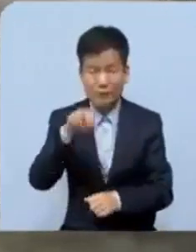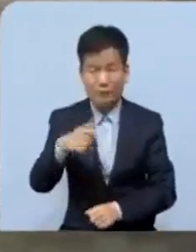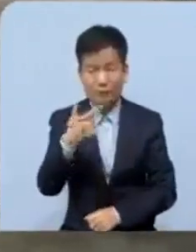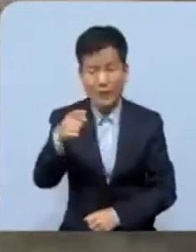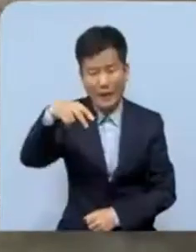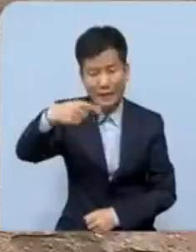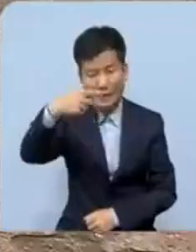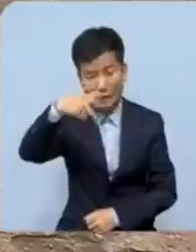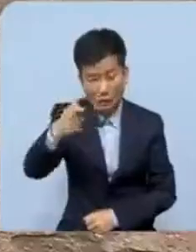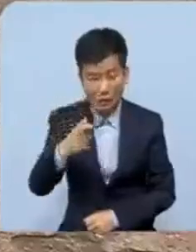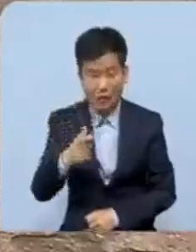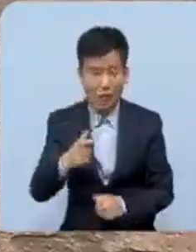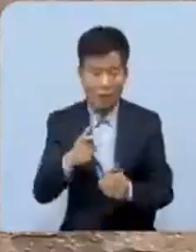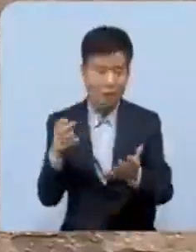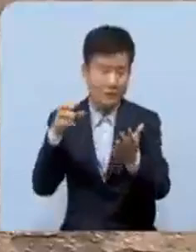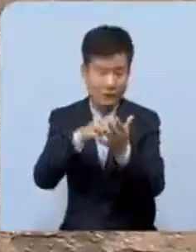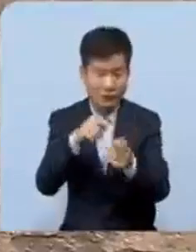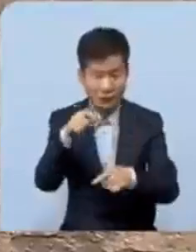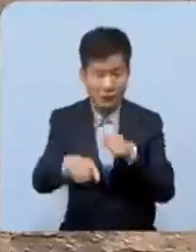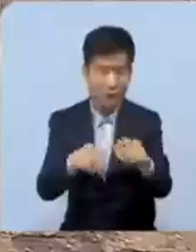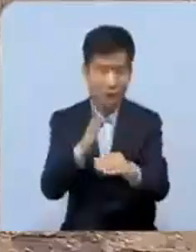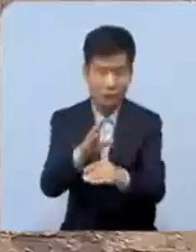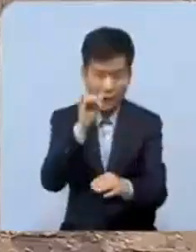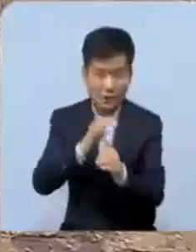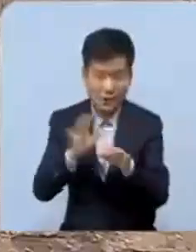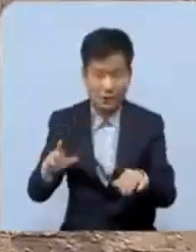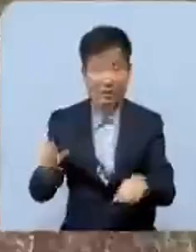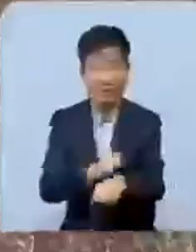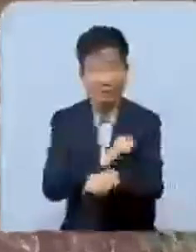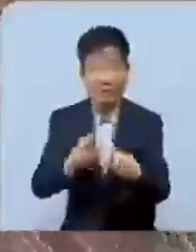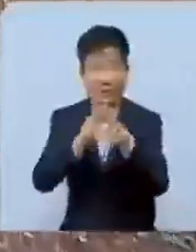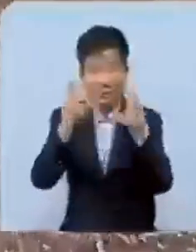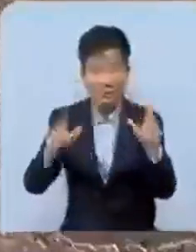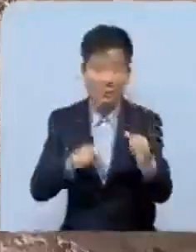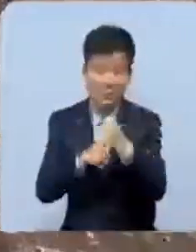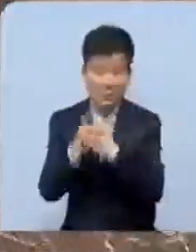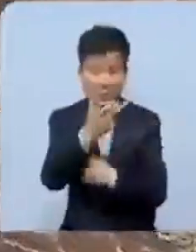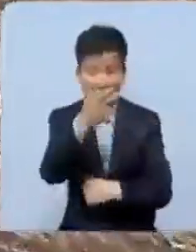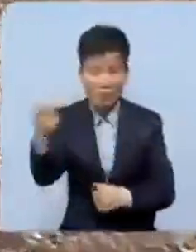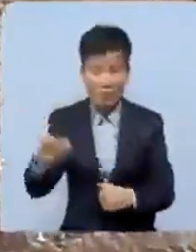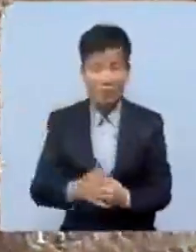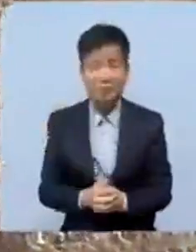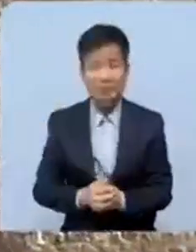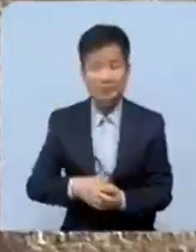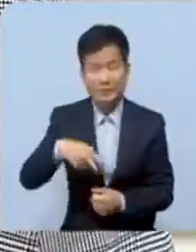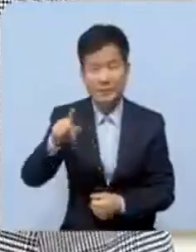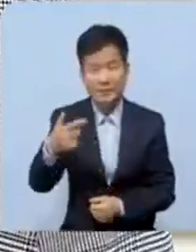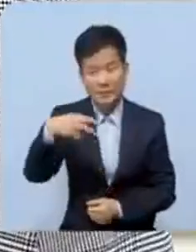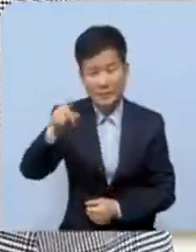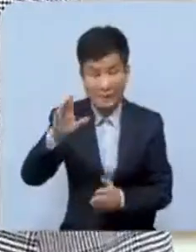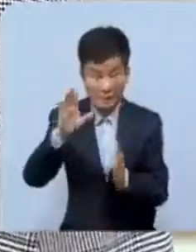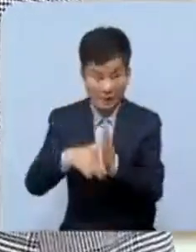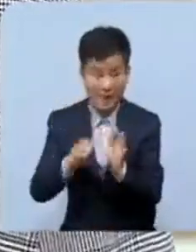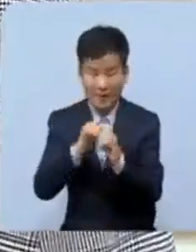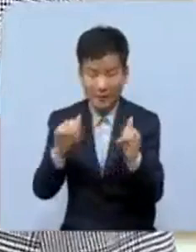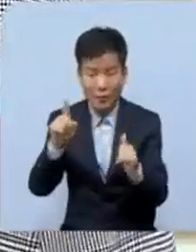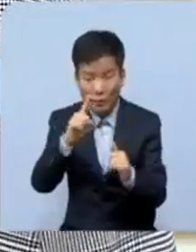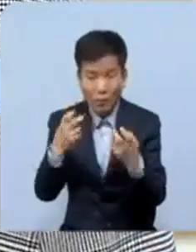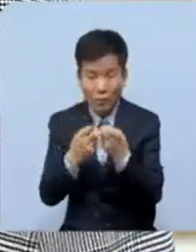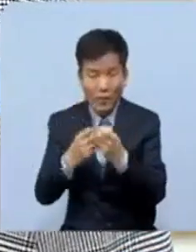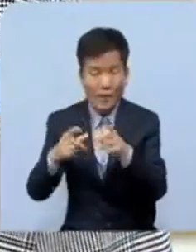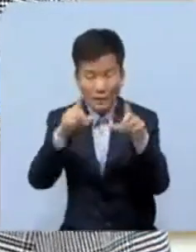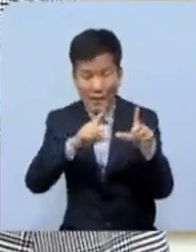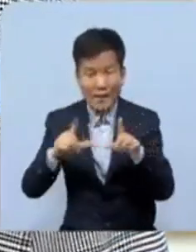세계유산 등재 까지 추진되면서 이번 특별전에 의미를 더했습니다 헌사 시트 사람들이 어떤 삶을 살았는지